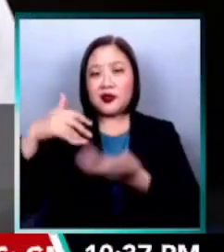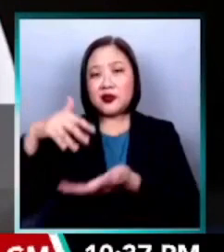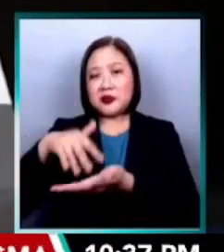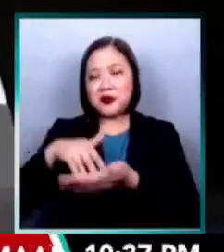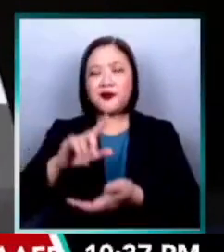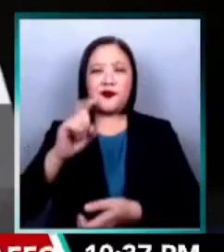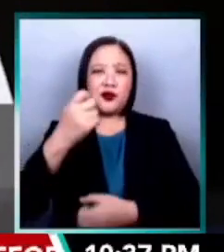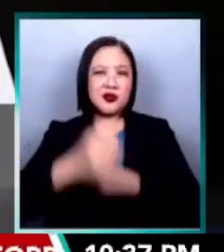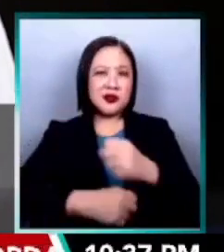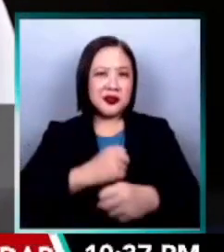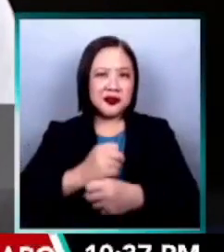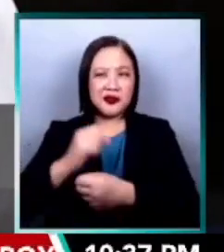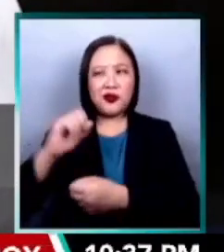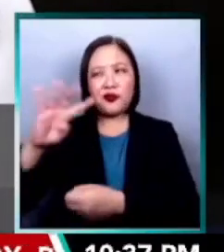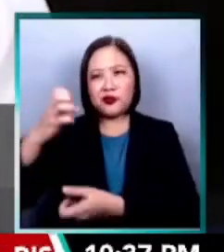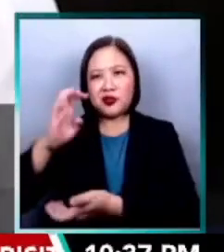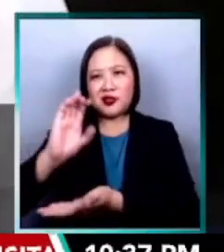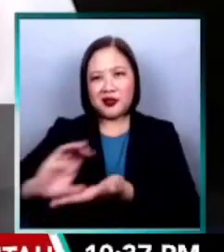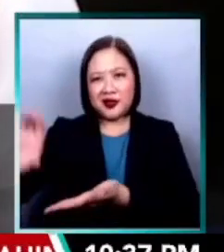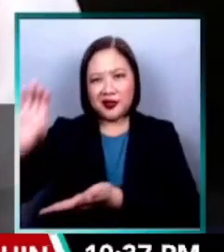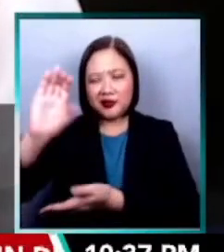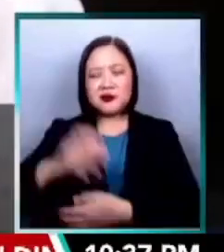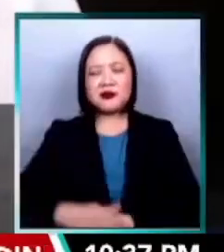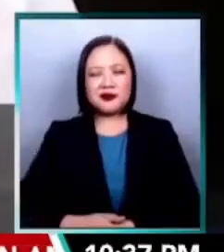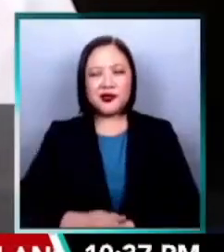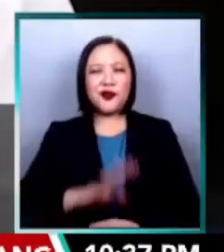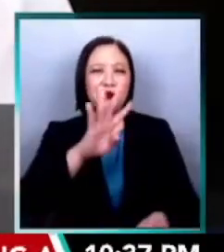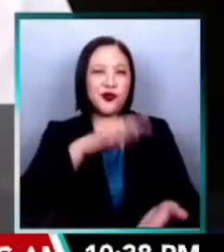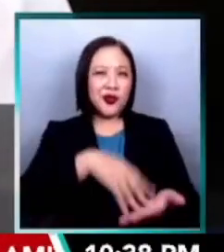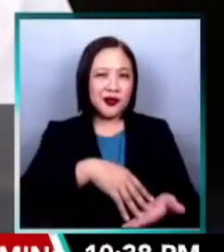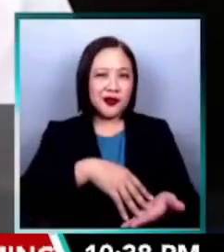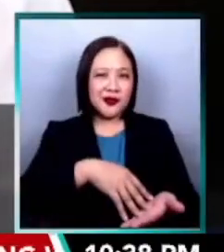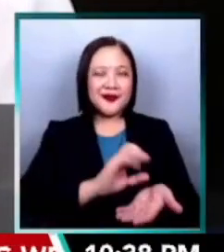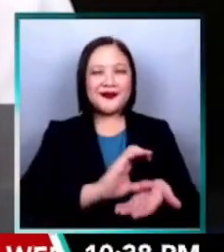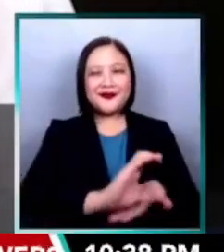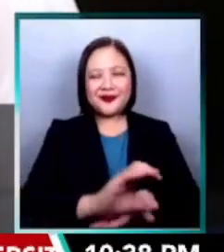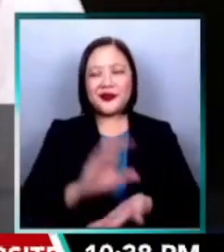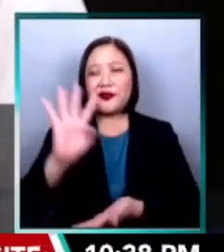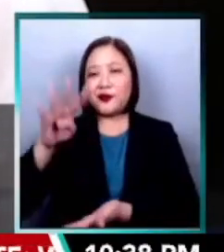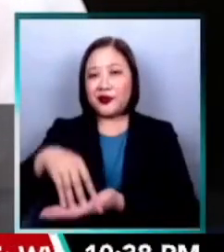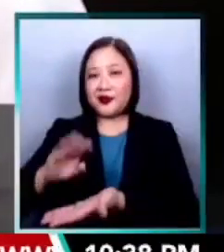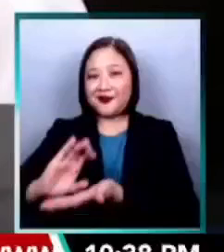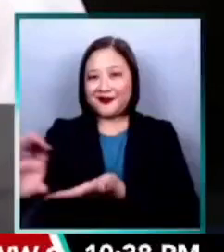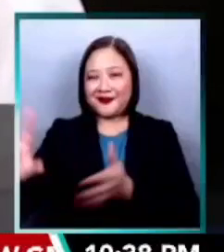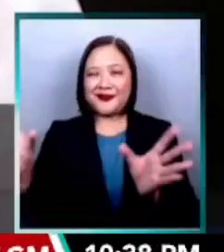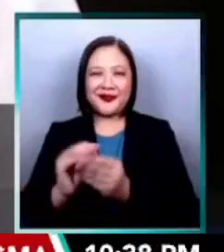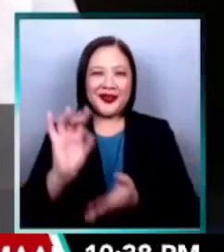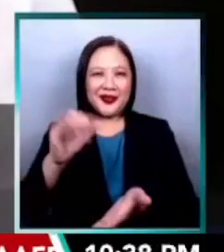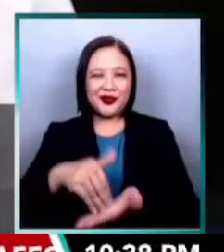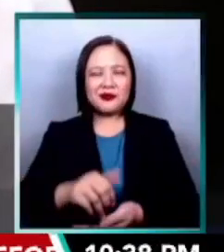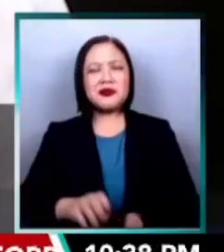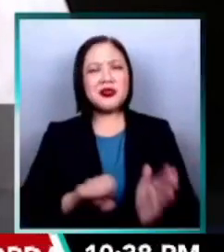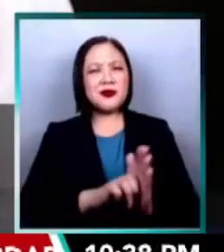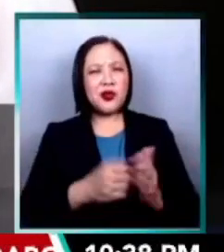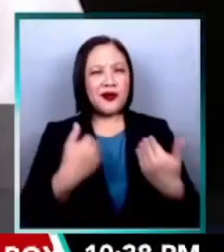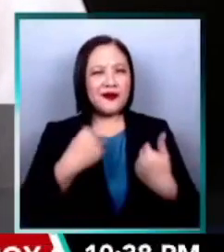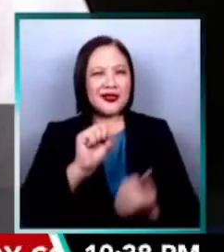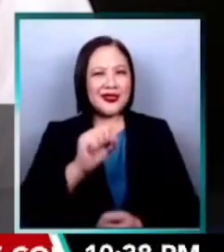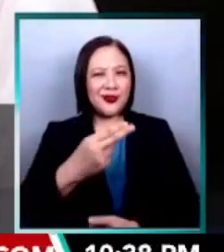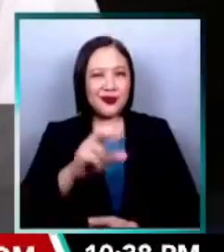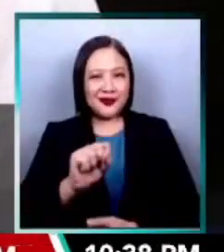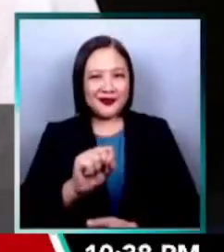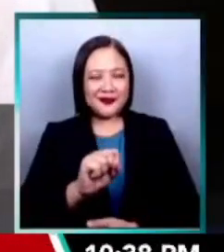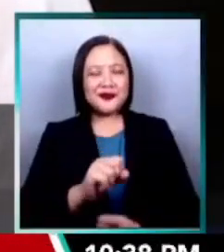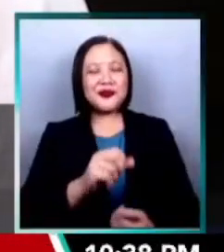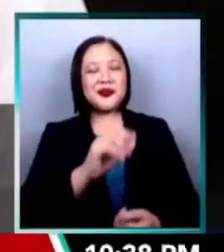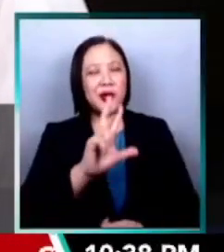isang fourth year, take for 4,000 po yun, so 8,000 po yun. Meron kang anak na senior high, so 3,000 po